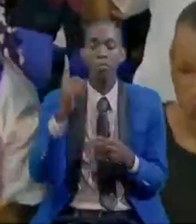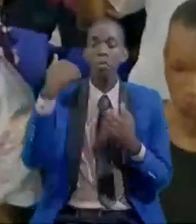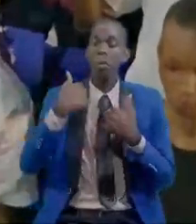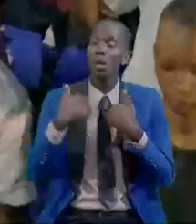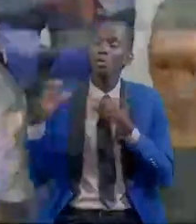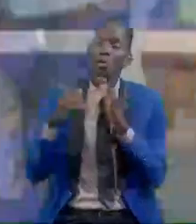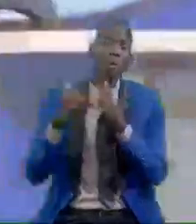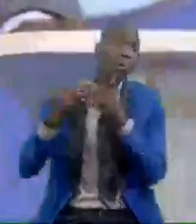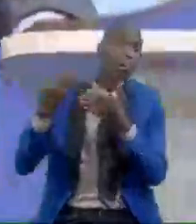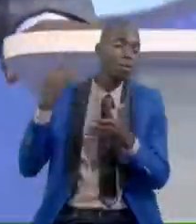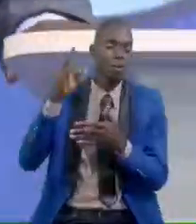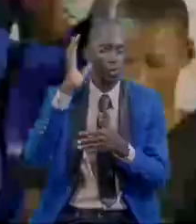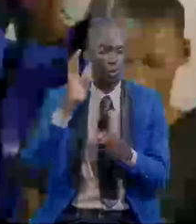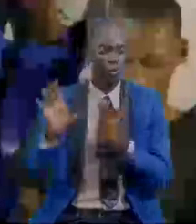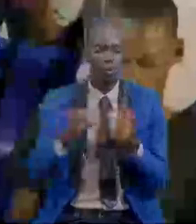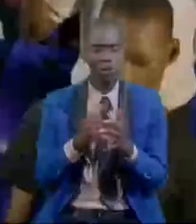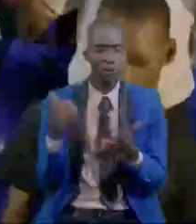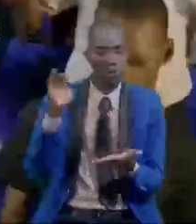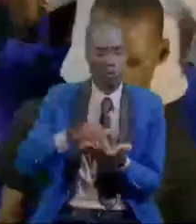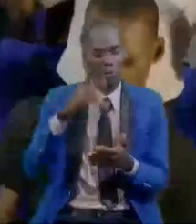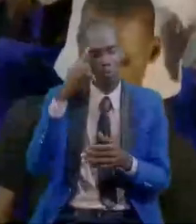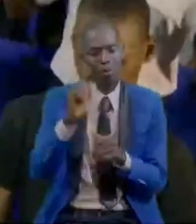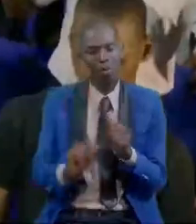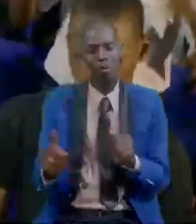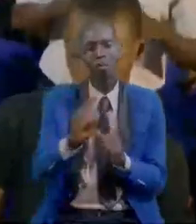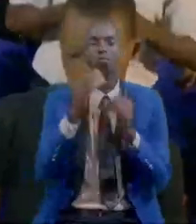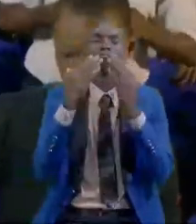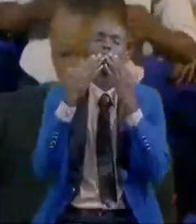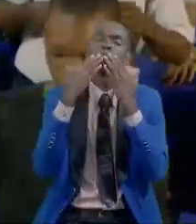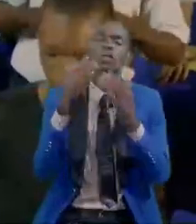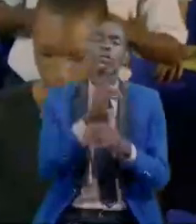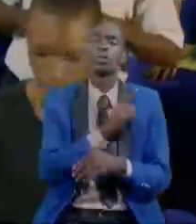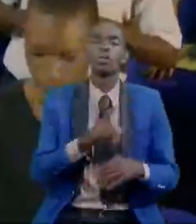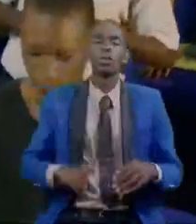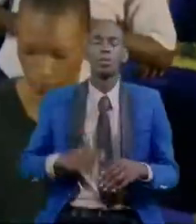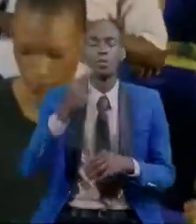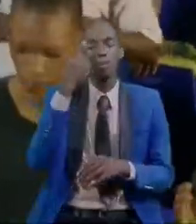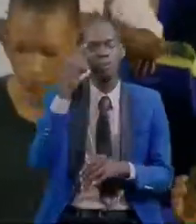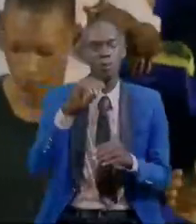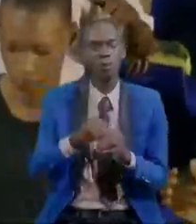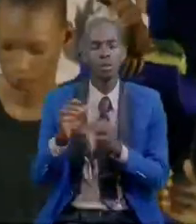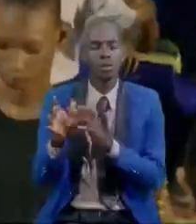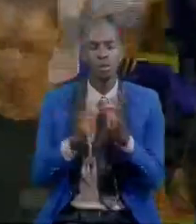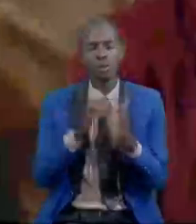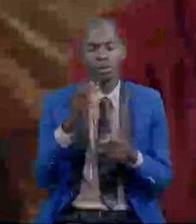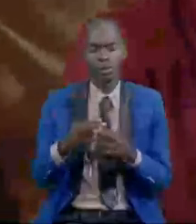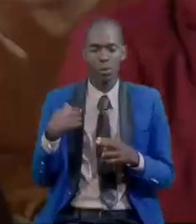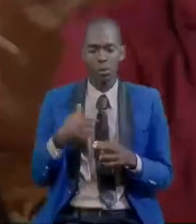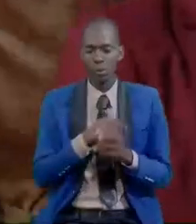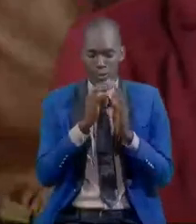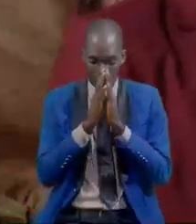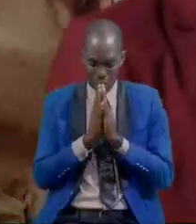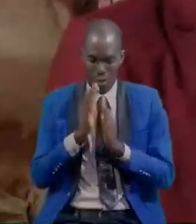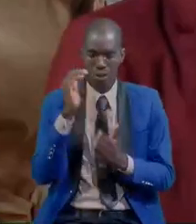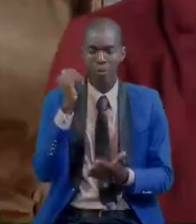fait avant, tu le feras encore ce soir. Merci Seigneur, au nom de Jésus nous prions.